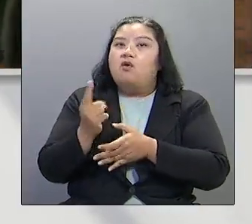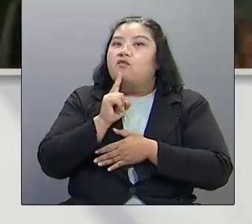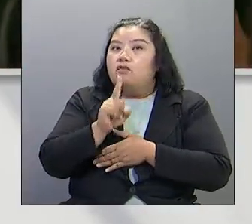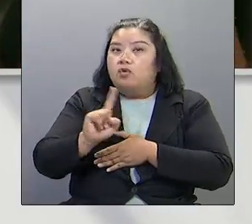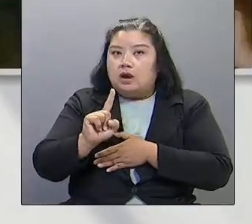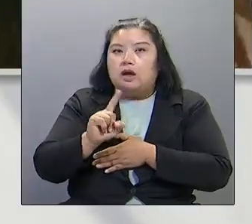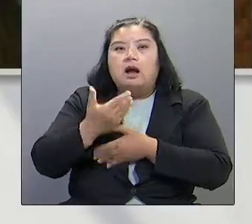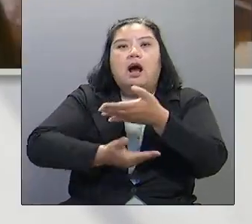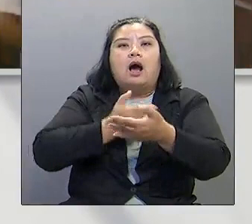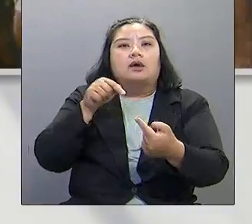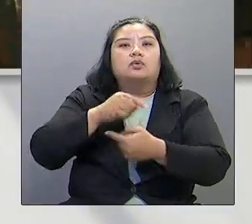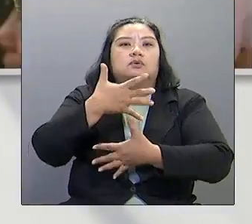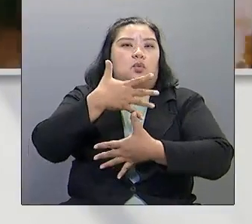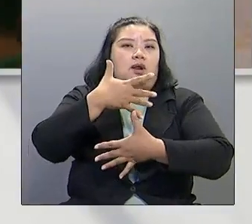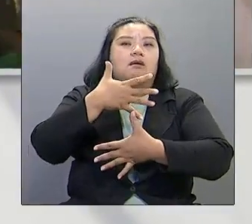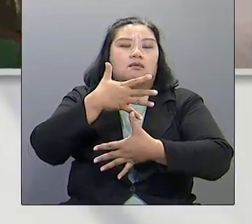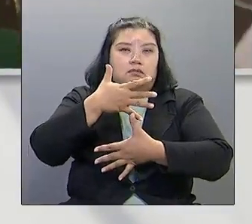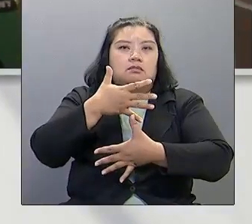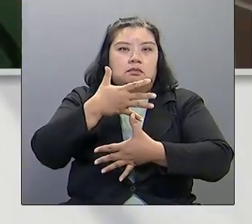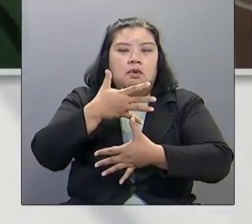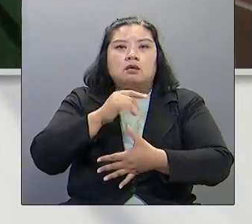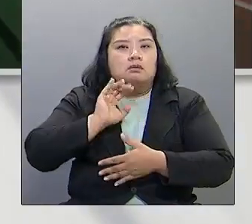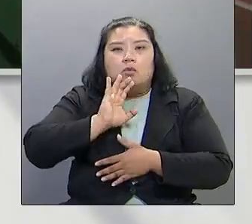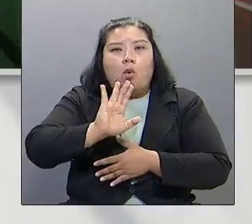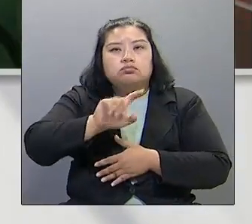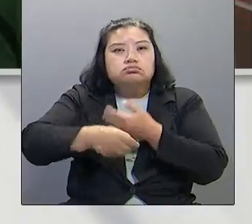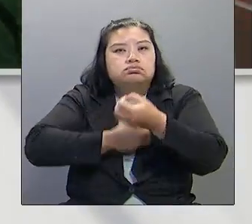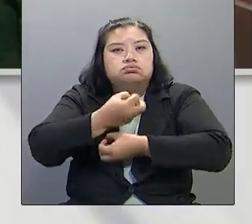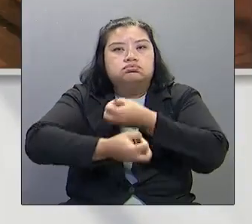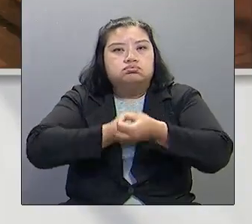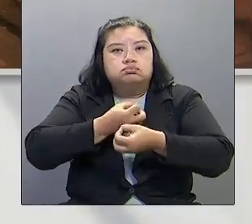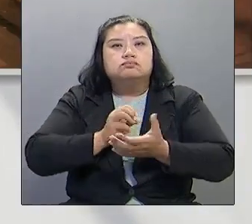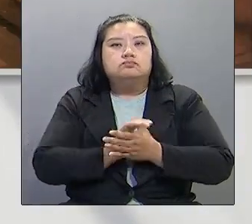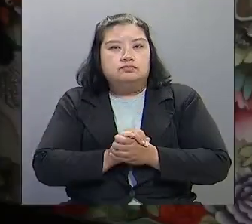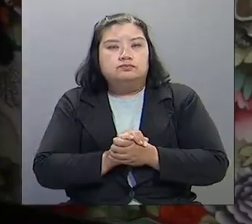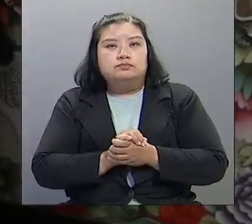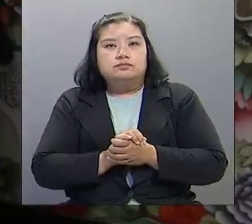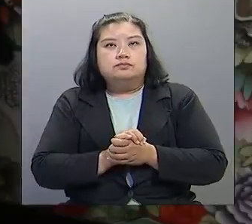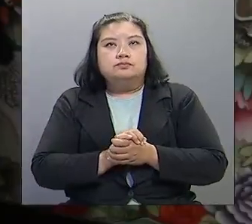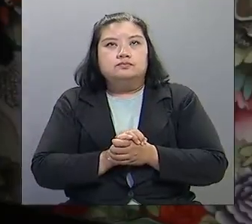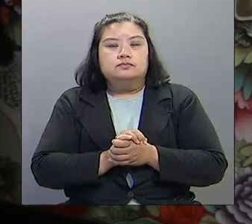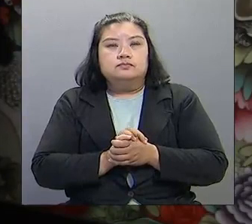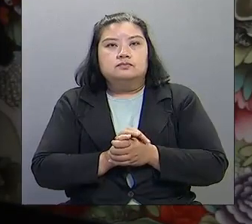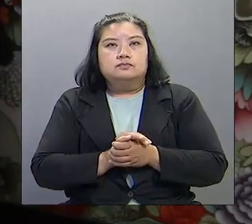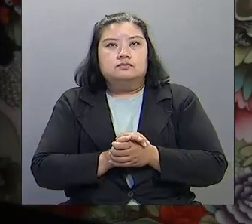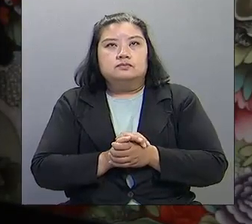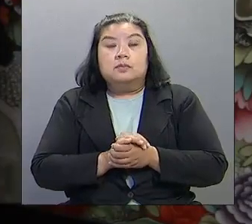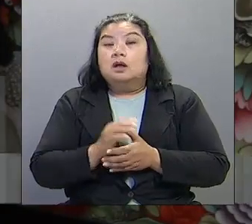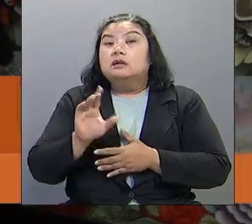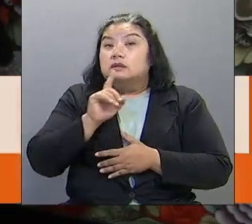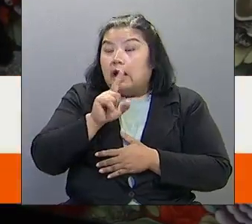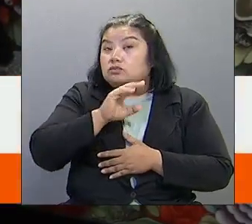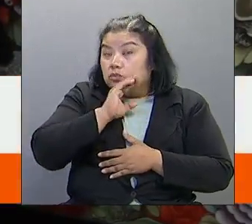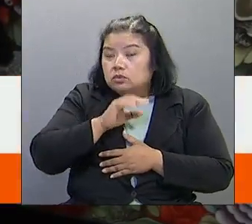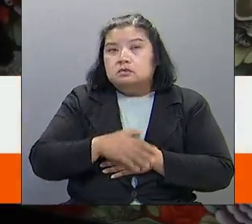ชนี่คือมุมมองที่แสดงความกังวลส่วนหนึ่งของพวกเขาค่ะ การที่เข้ามาในวี